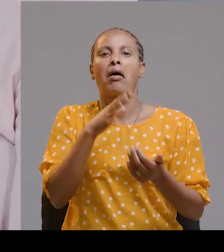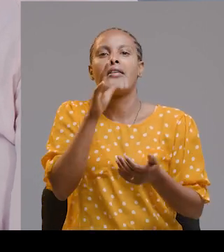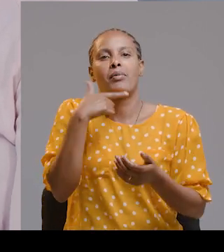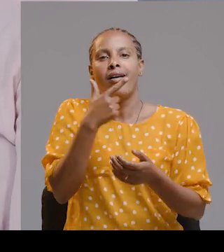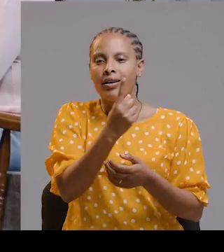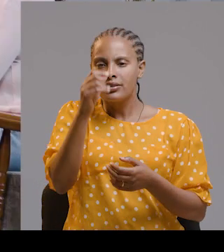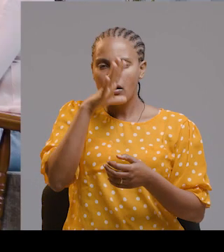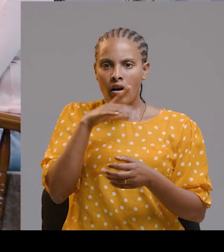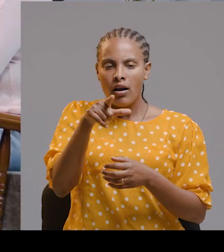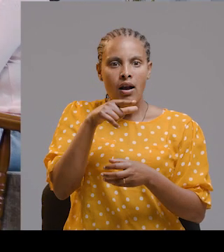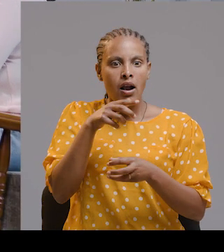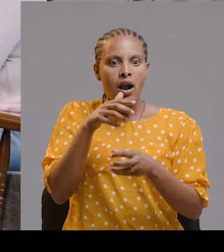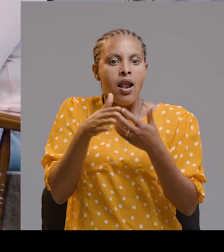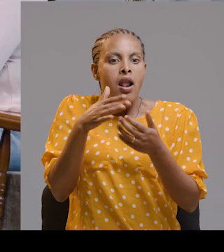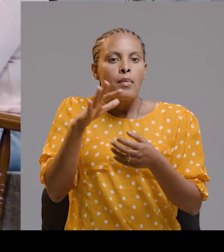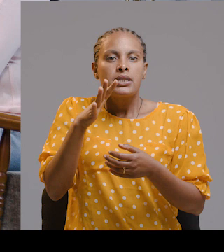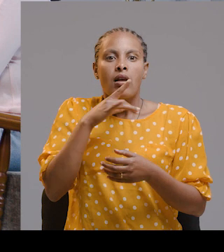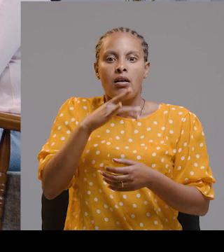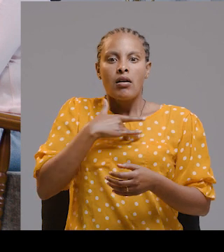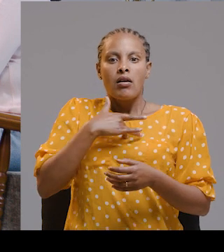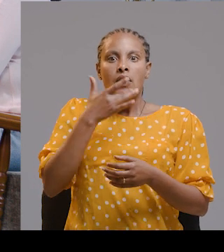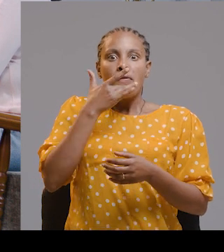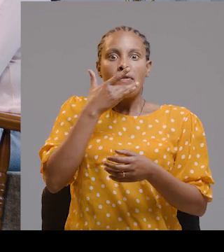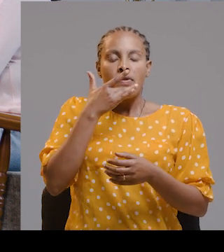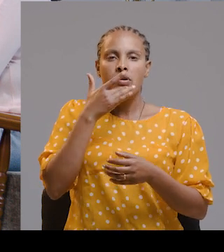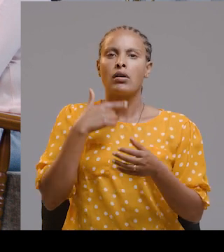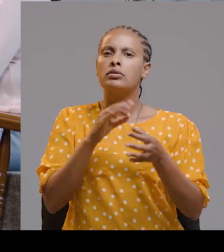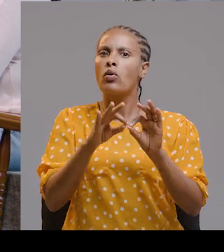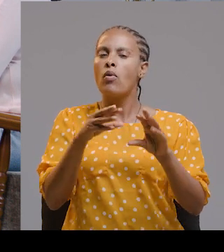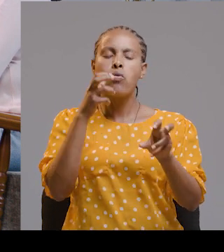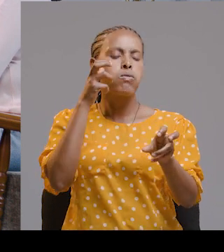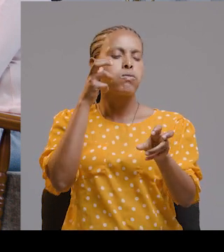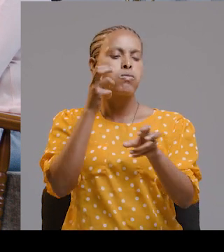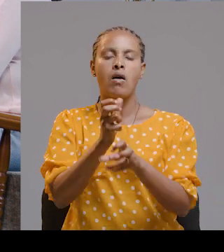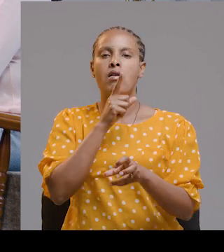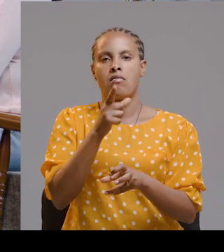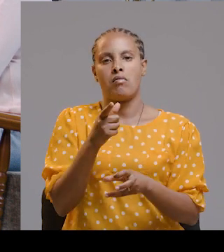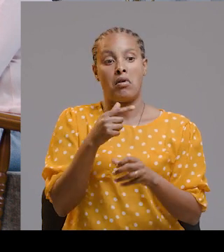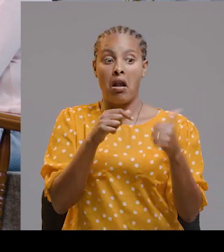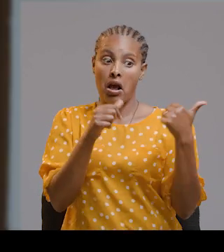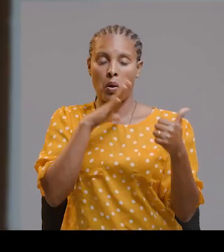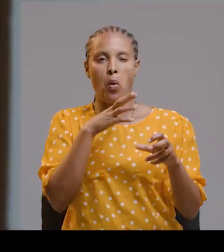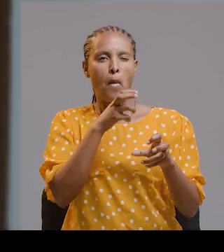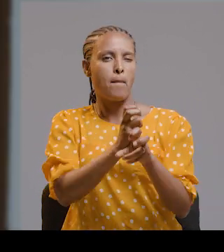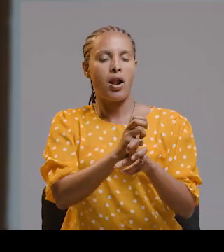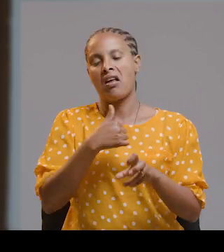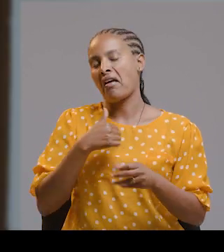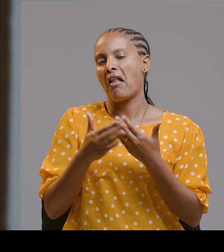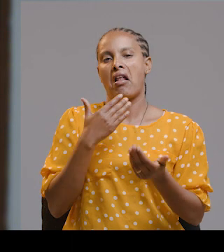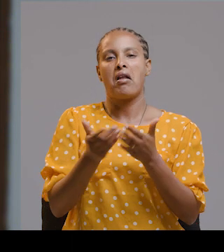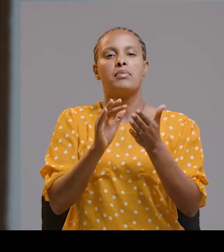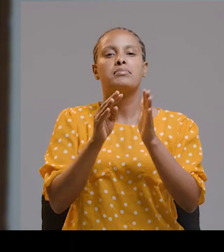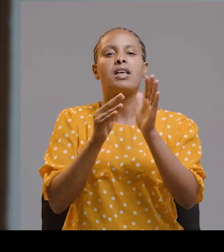دندگزه لیلو سوچ کلل می‌مسلو نگر چی در سبنه نه یا می‌شه تو ترگوامی دمو کبد یا لیلی هونیش لال لمسالی الان دم